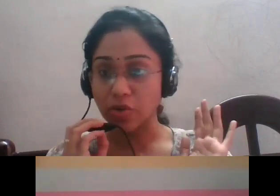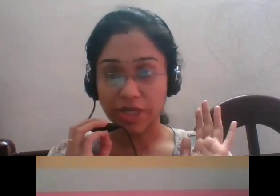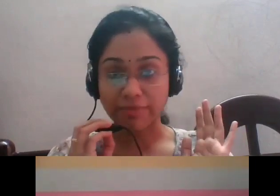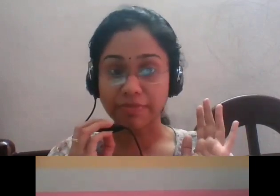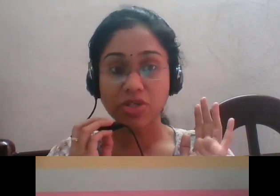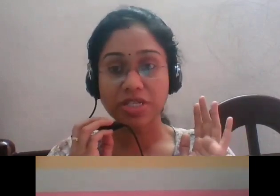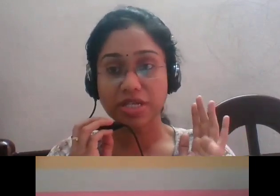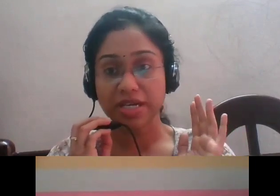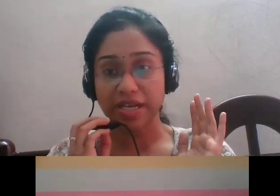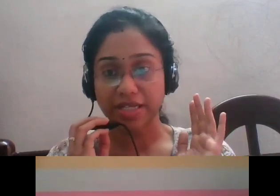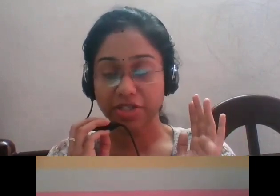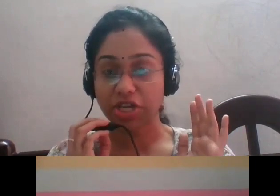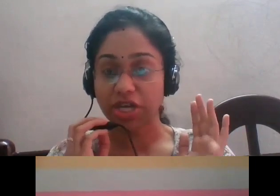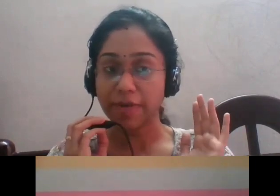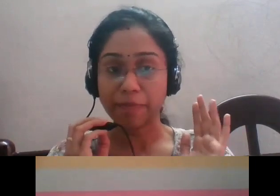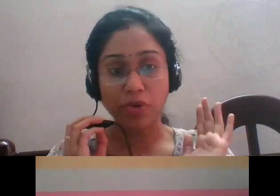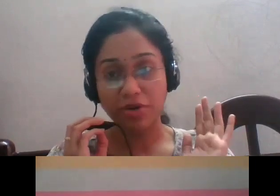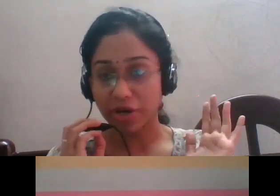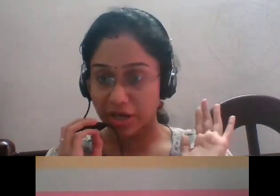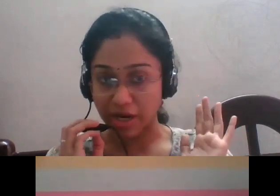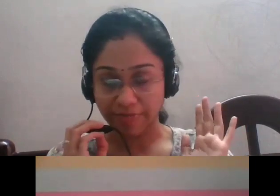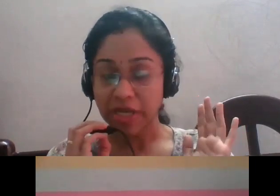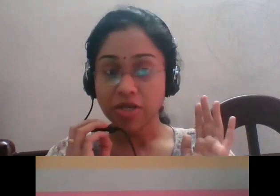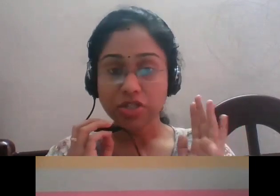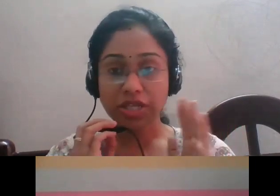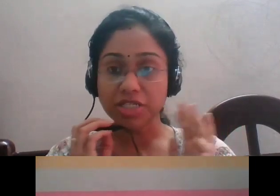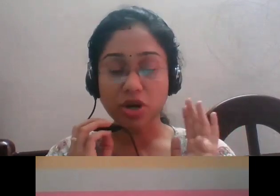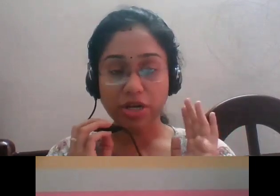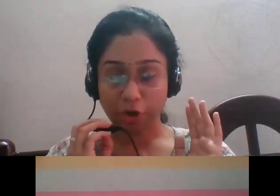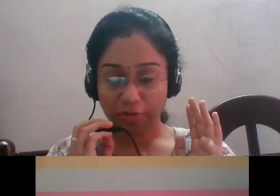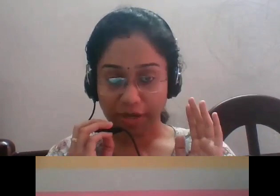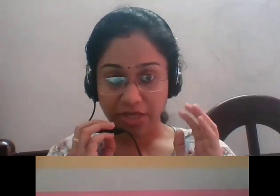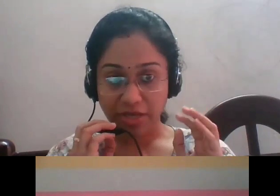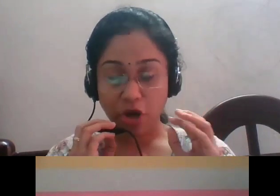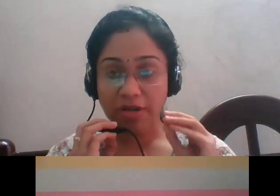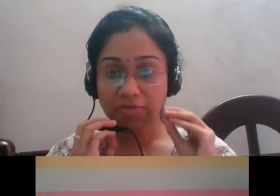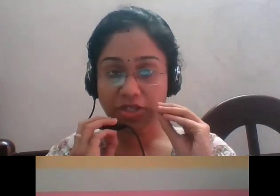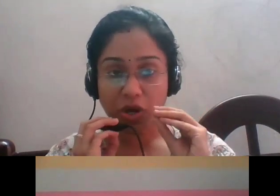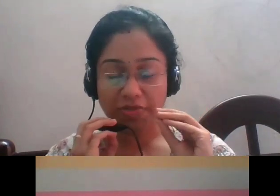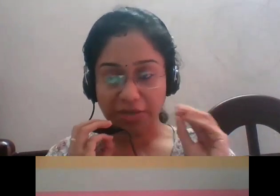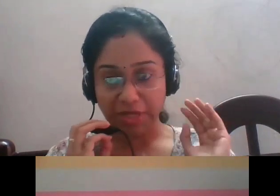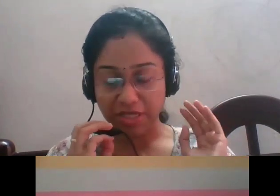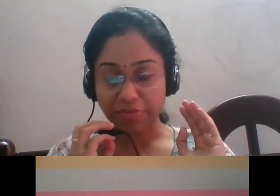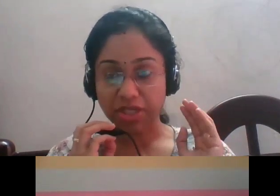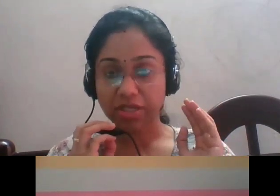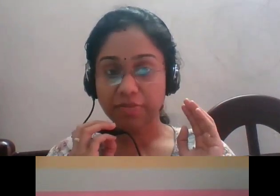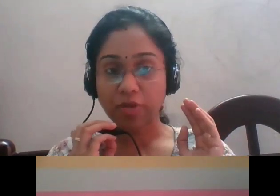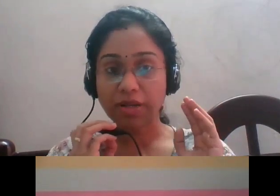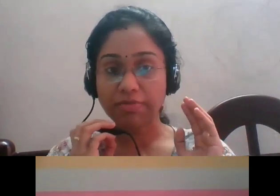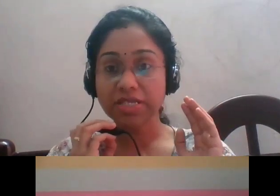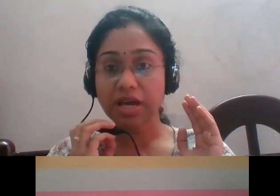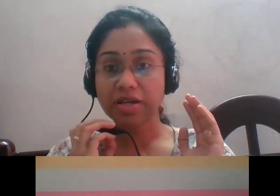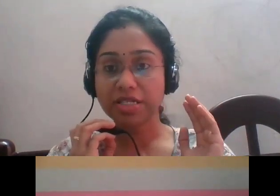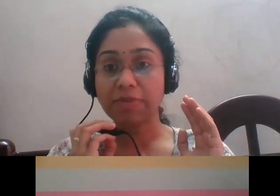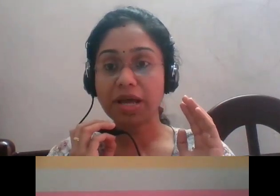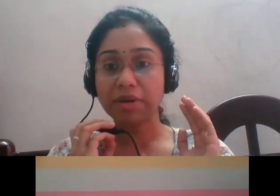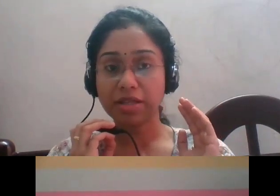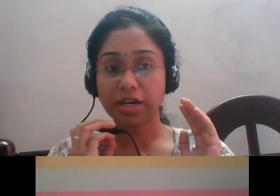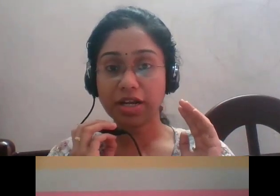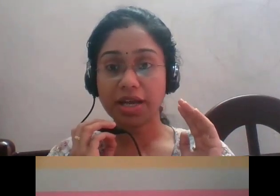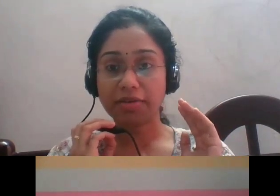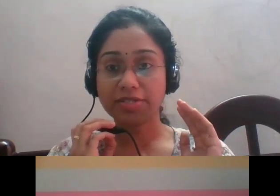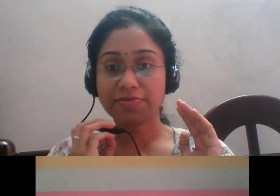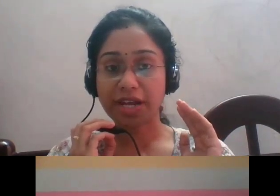ആര് വേണമെങ്കിൽ കൊടുക്കാം. ബിക്കോസ് ഇറ്റ് ഇസ് എ DCGI അപ്രൂവ്ഡ് ഡ്രഗ് ആണ്. സോ ദാറ്റ് ഇസ് നോട്ട് എ പ്രോബ്ലം. ദ പ്രോബ്ലം ഇസ് നോട്ട് വിത്ത് ദ പ്രിസ്ക്രിപ്ഷൻ. ദ പ്രോബ്ലം ഇസ്